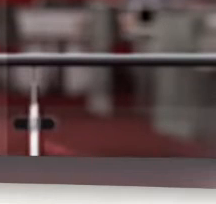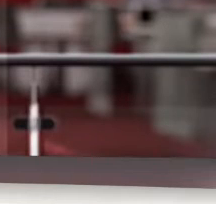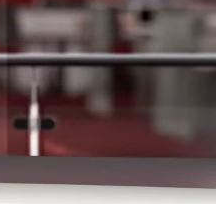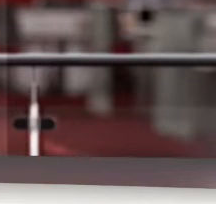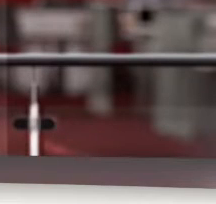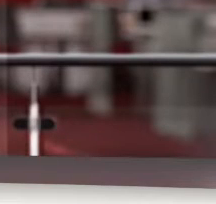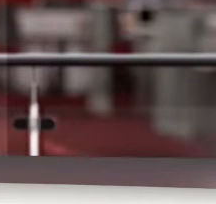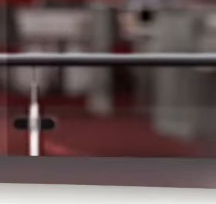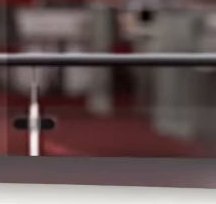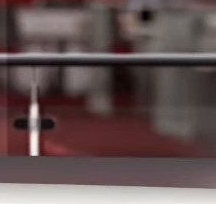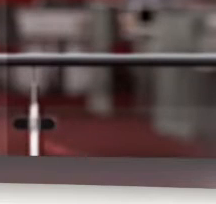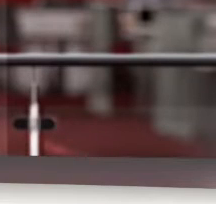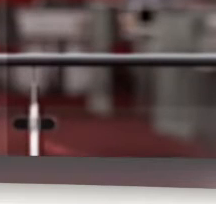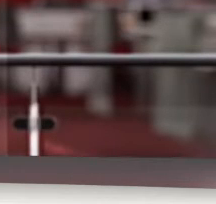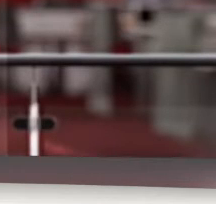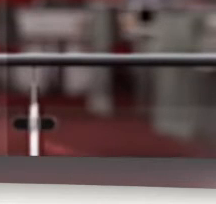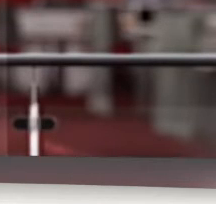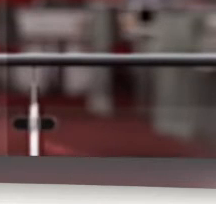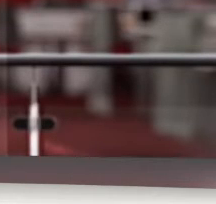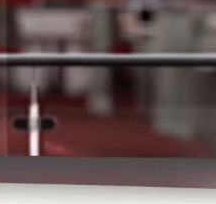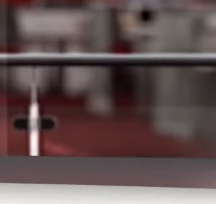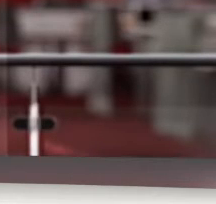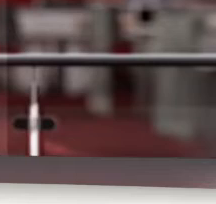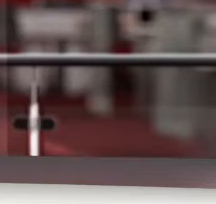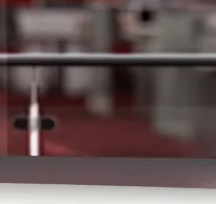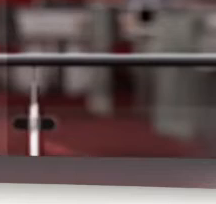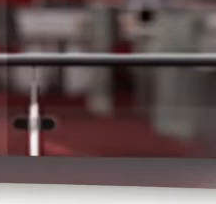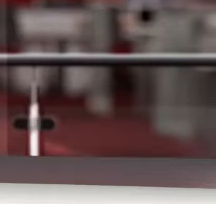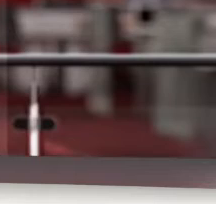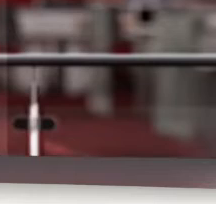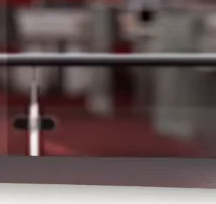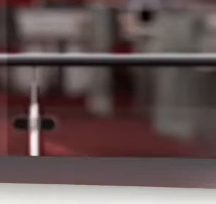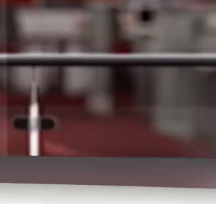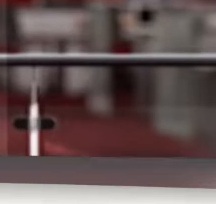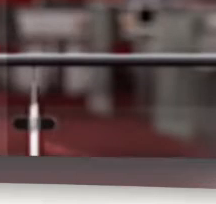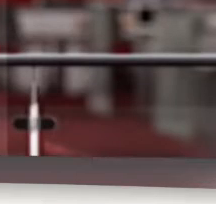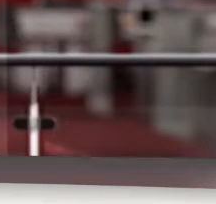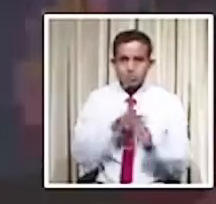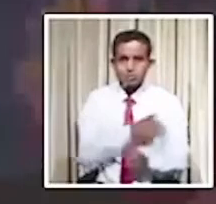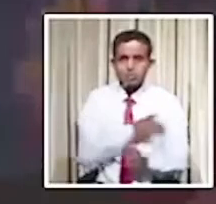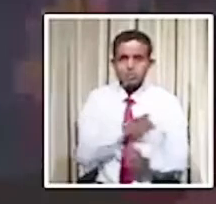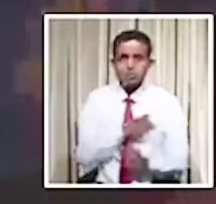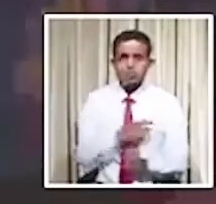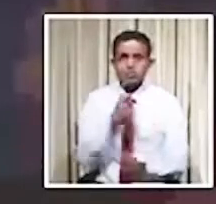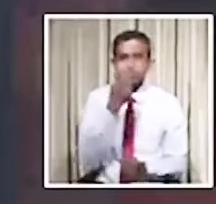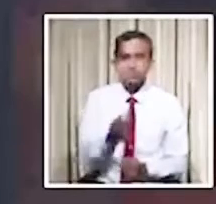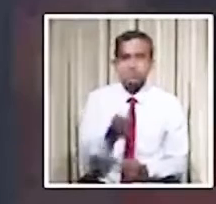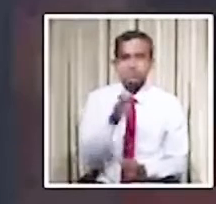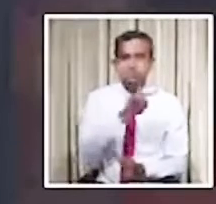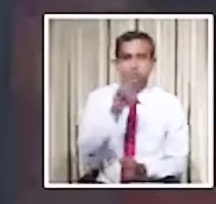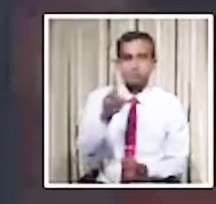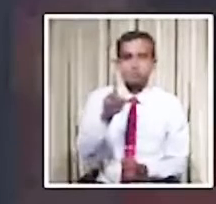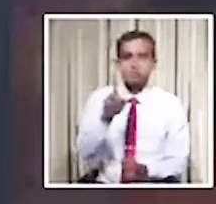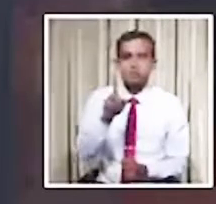2022ஆம் ஆண்டுக்கான பாதையானது மிகவும் சவாலுக்குரியதாகும் என நீதி அமைச்சர் அலிசப்ரி தெரிவித்துள்ளார். மீண்டும் ஒரு கொரோனா வைரஸ்